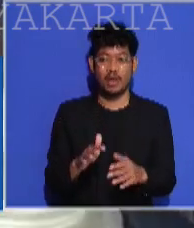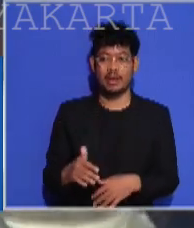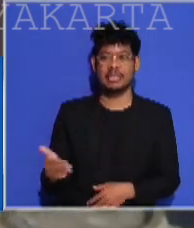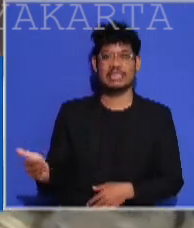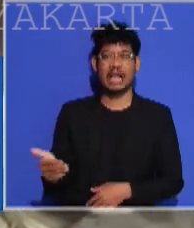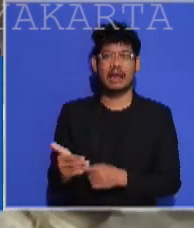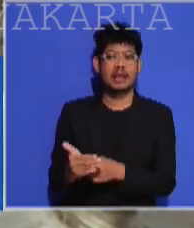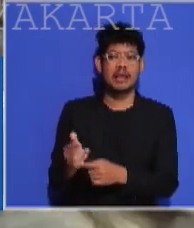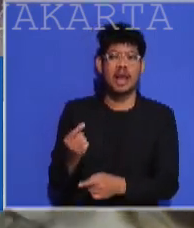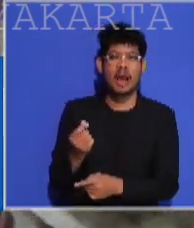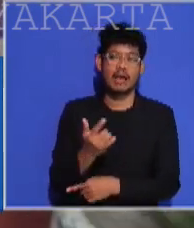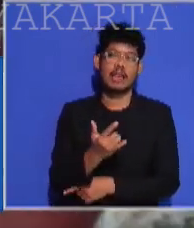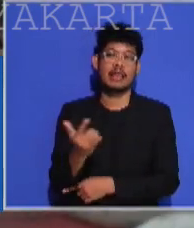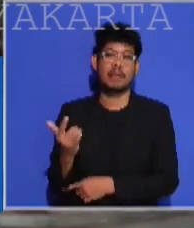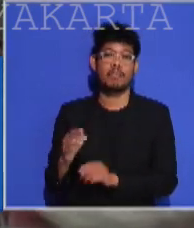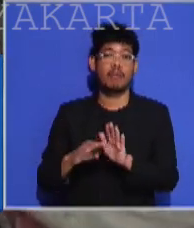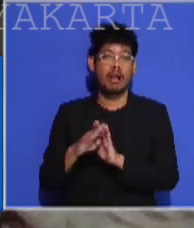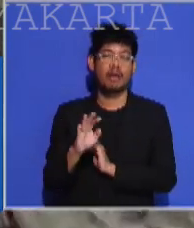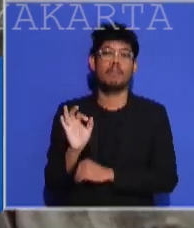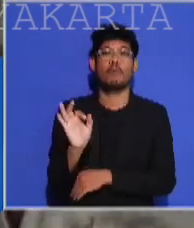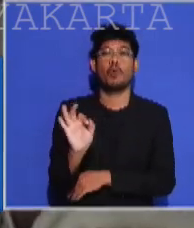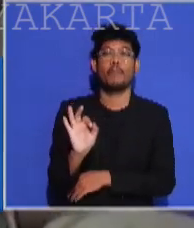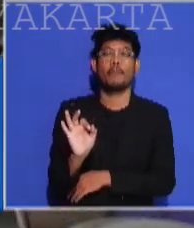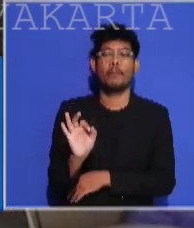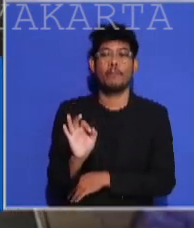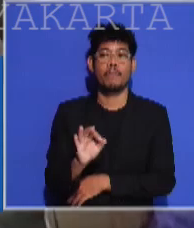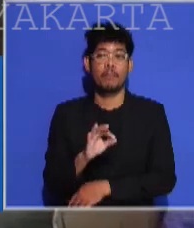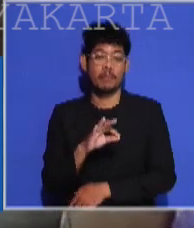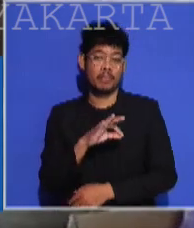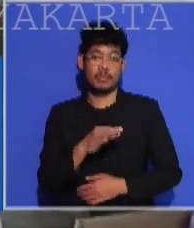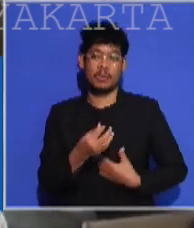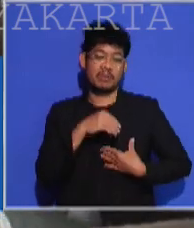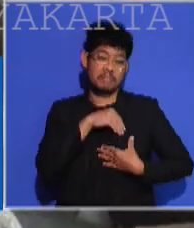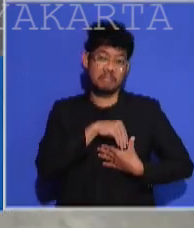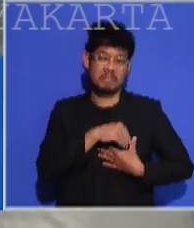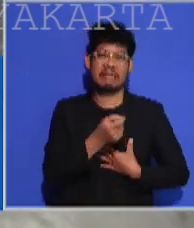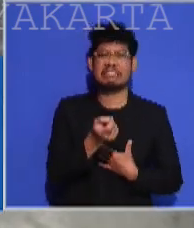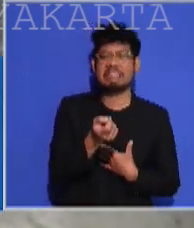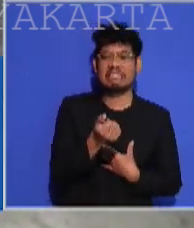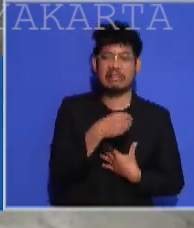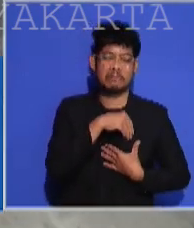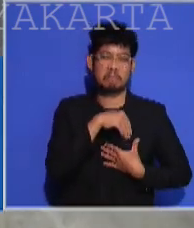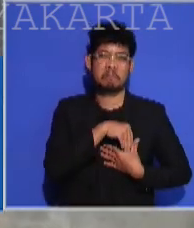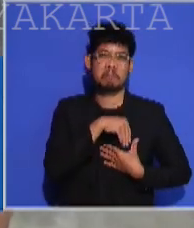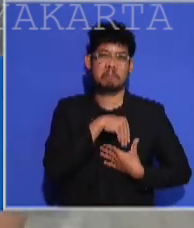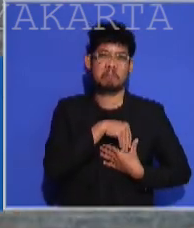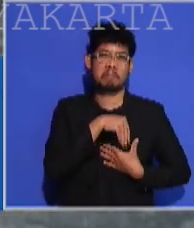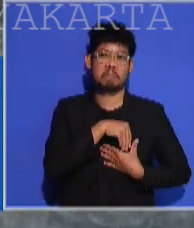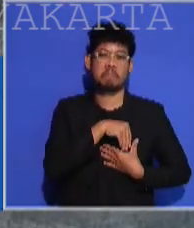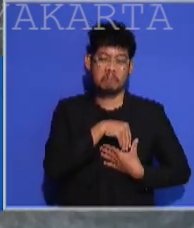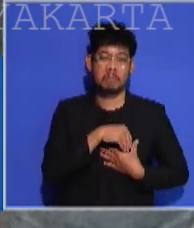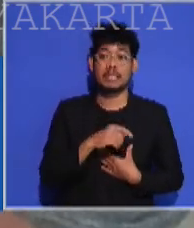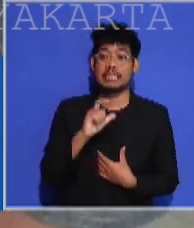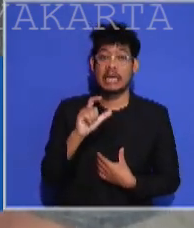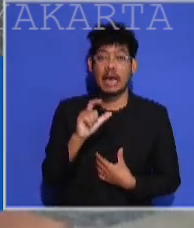tani tetap ajek, wusananipun, bebadenipun kadang tani ulam namung alit sangat. Nguningani kawontenan ingkang mekaten